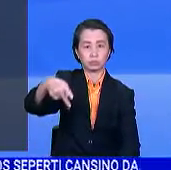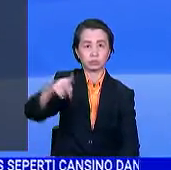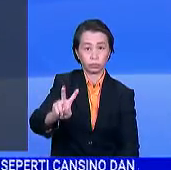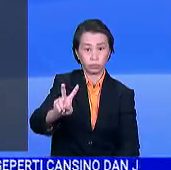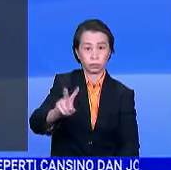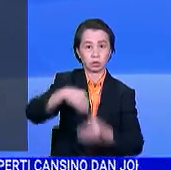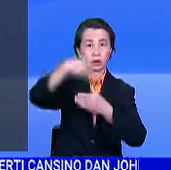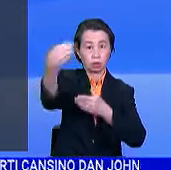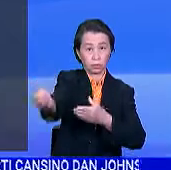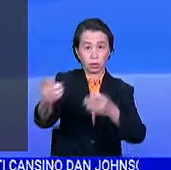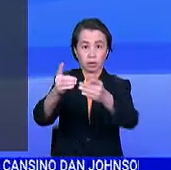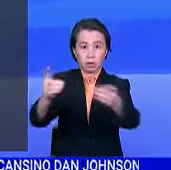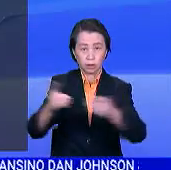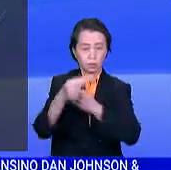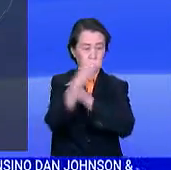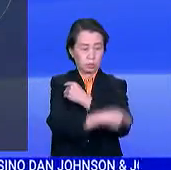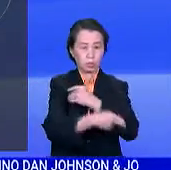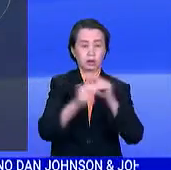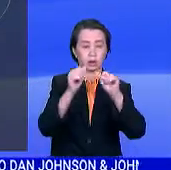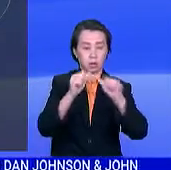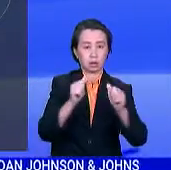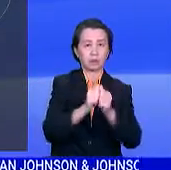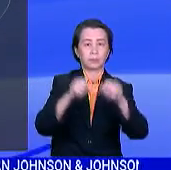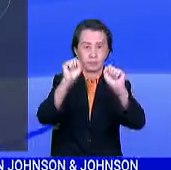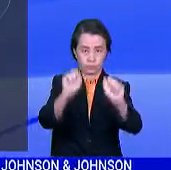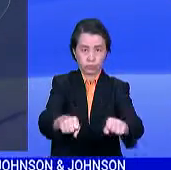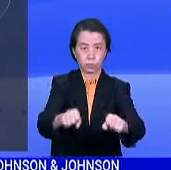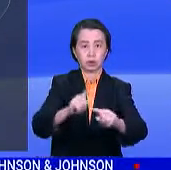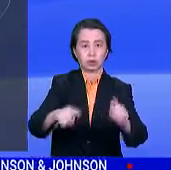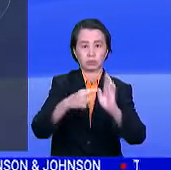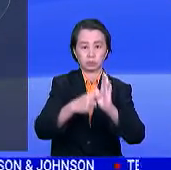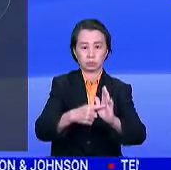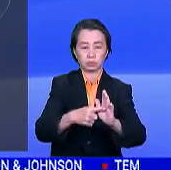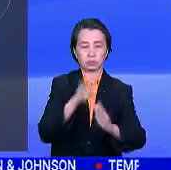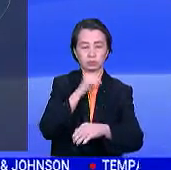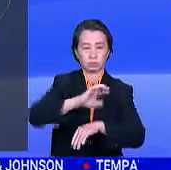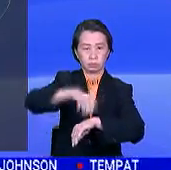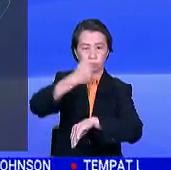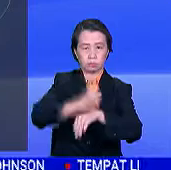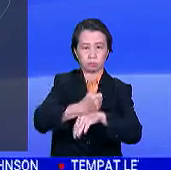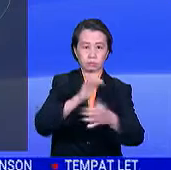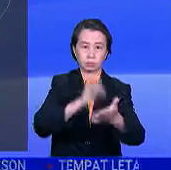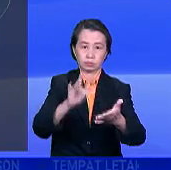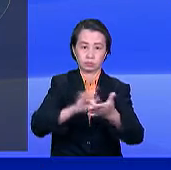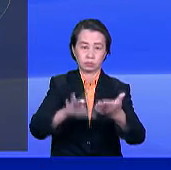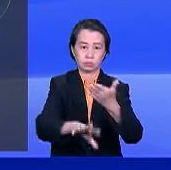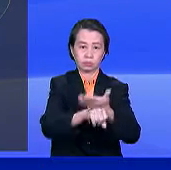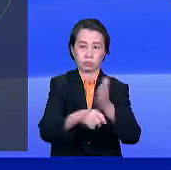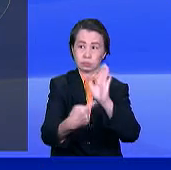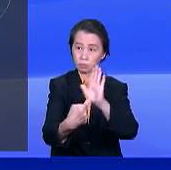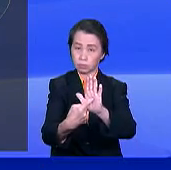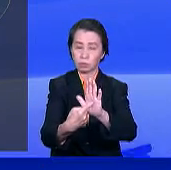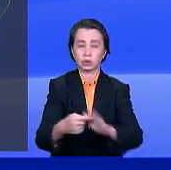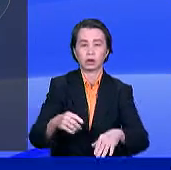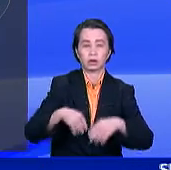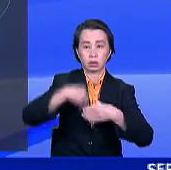di luar daerah atau negeri tempat tinggal dibenarkan dengan menunjukkan butiran janji temu di aplikasi MySejahtera. Pergerakan